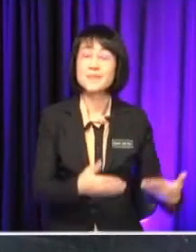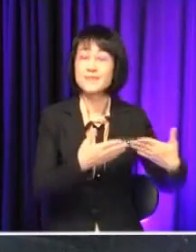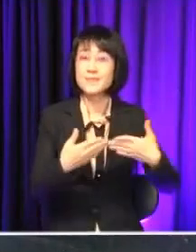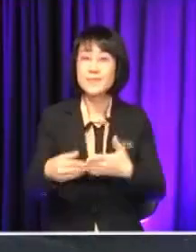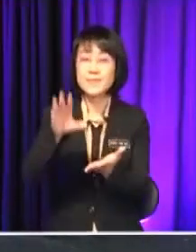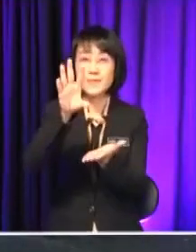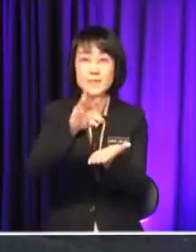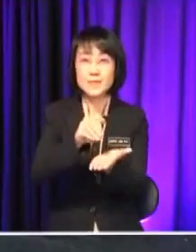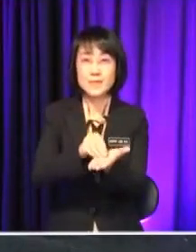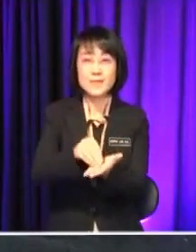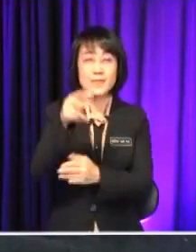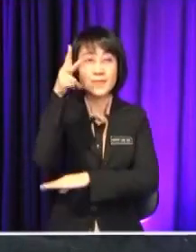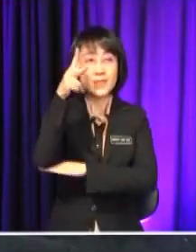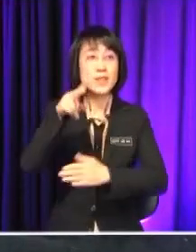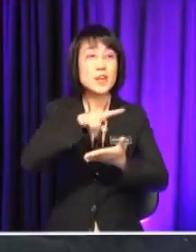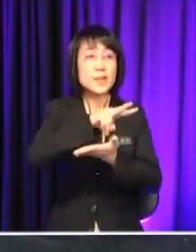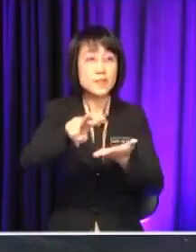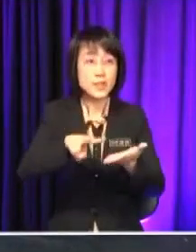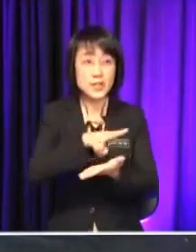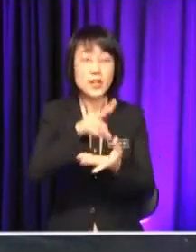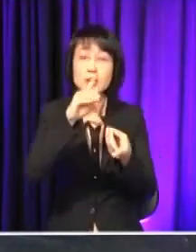beragam video digital